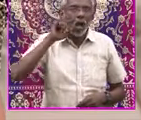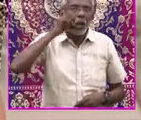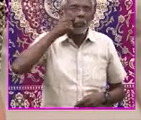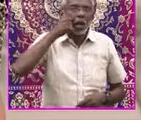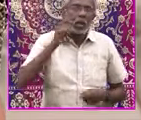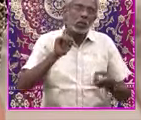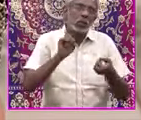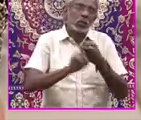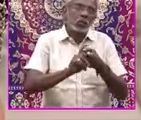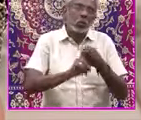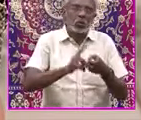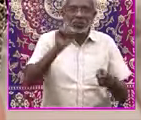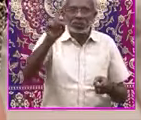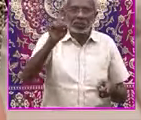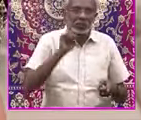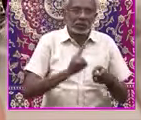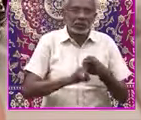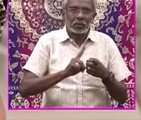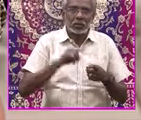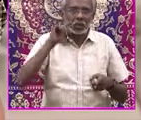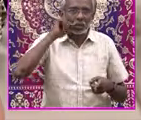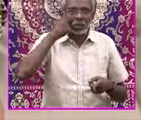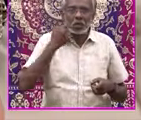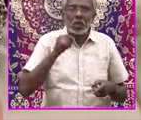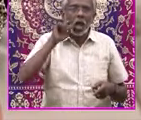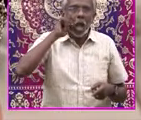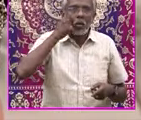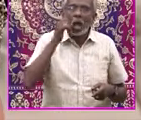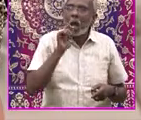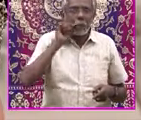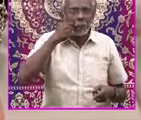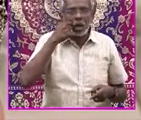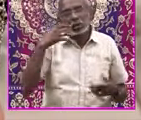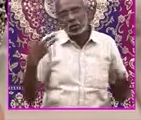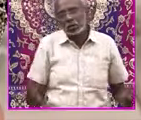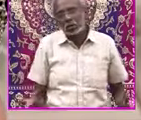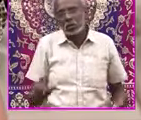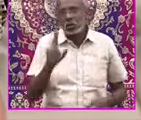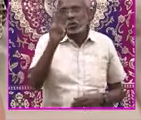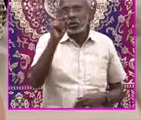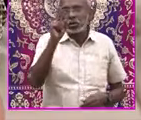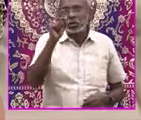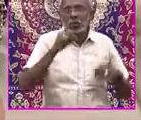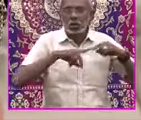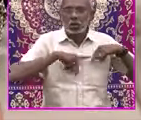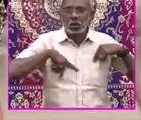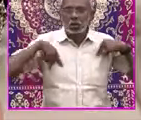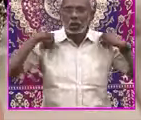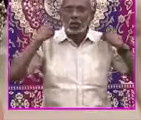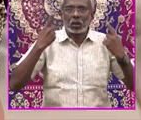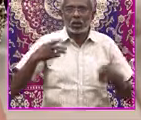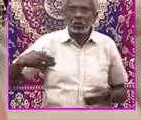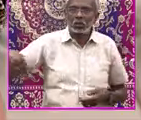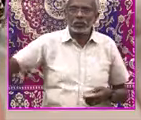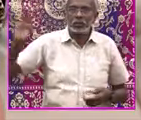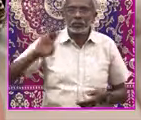போருக்கு போகும்போது அந்த முதல் நாள் போரிலே இறந்து விடுகிறார். இரண்டாவது நாள் தன்னுடைய கணவன் செல்கிறார். கணவரும்